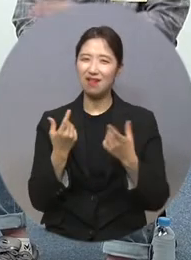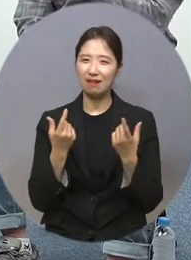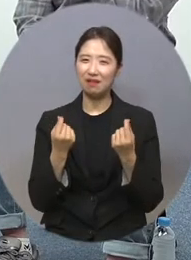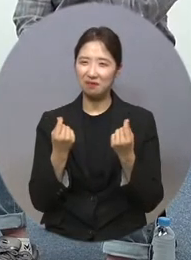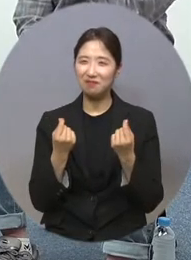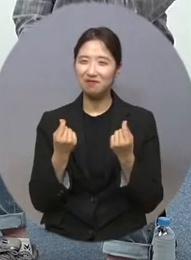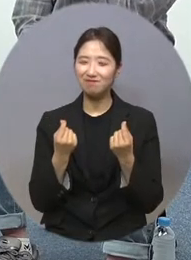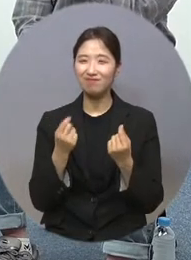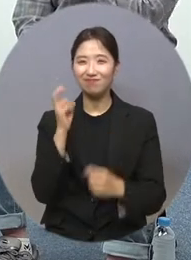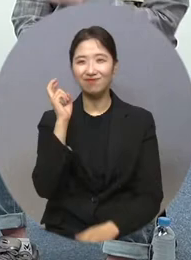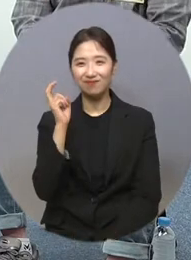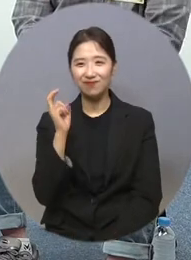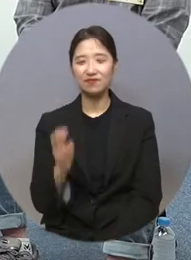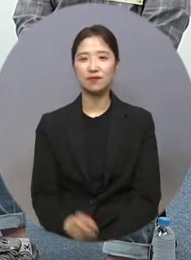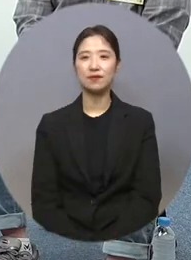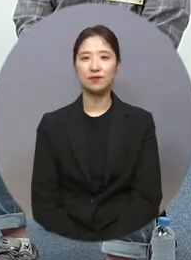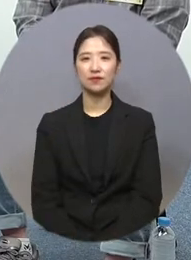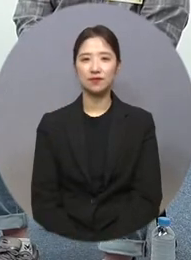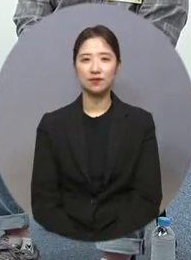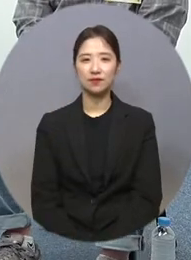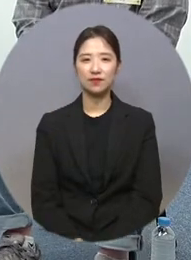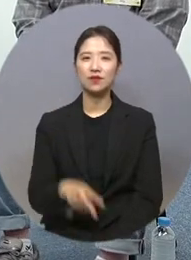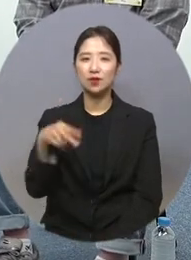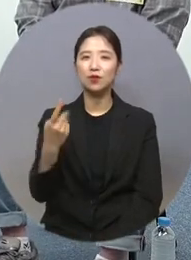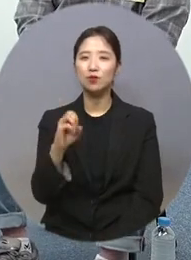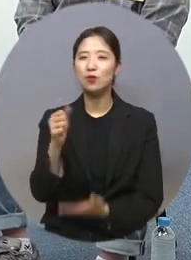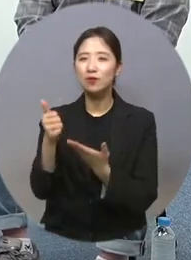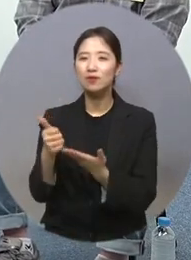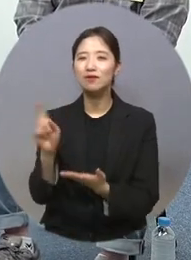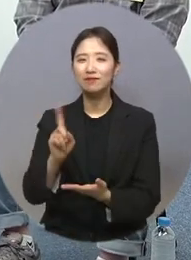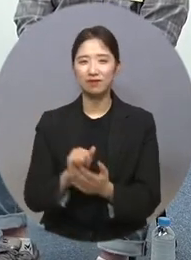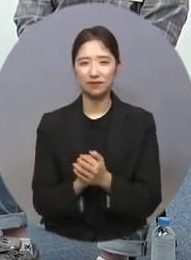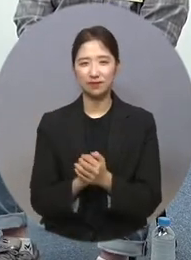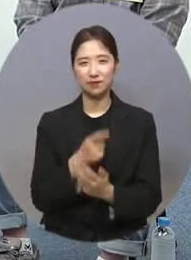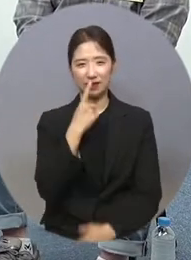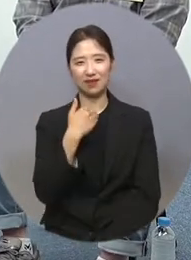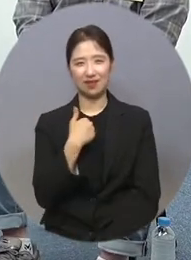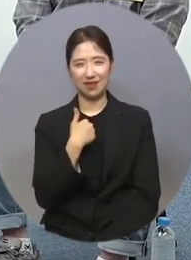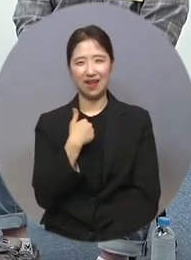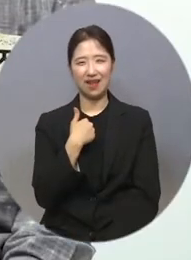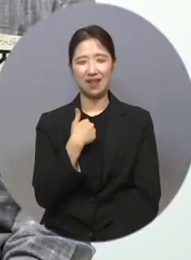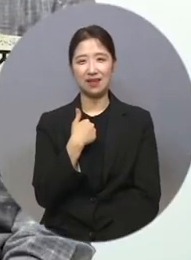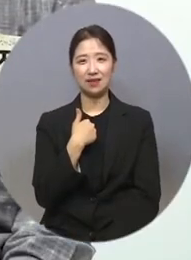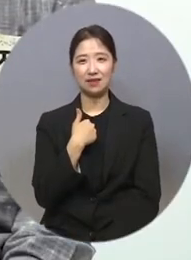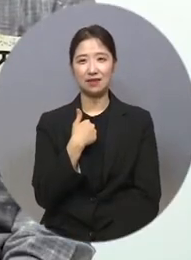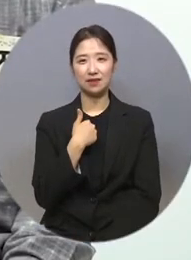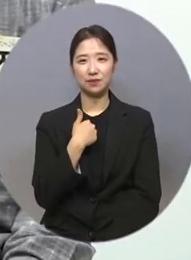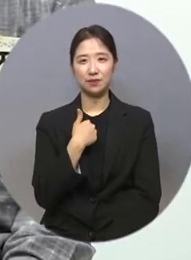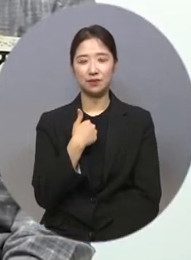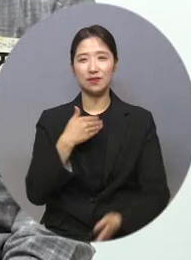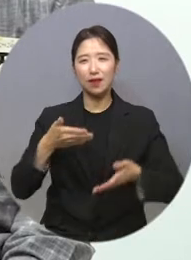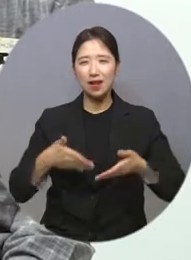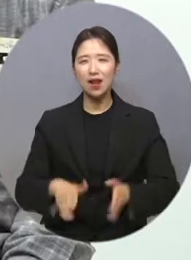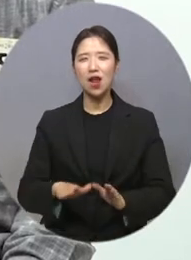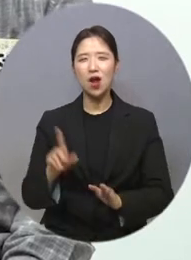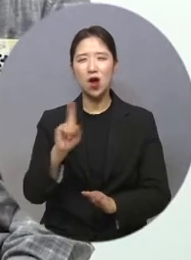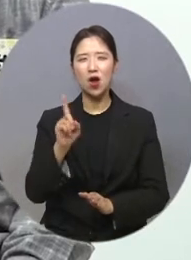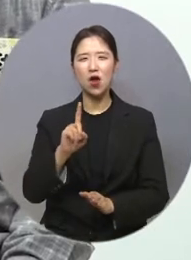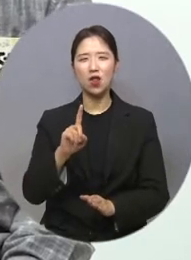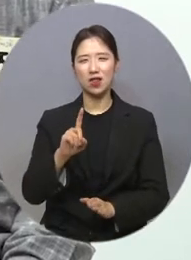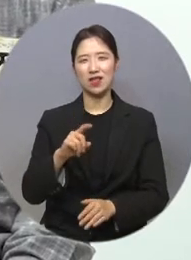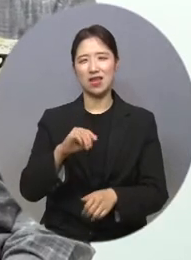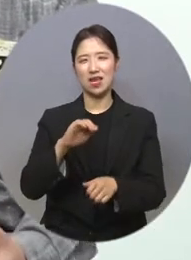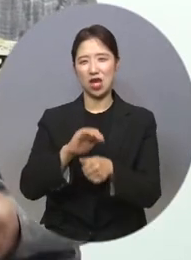다르셨을 것 같다 그런 생각이 드네요. 송정선님. 네, 그 저 같은 경우는 그 제가 마산 출신인데 경남